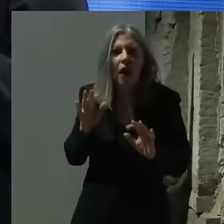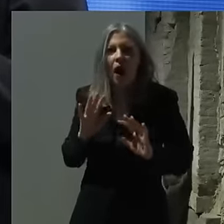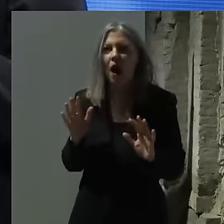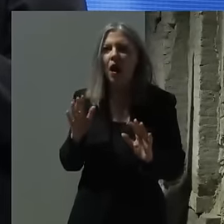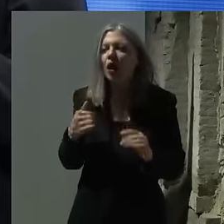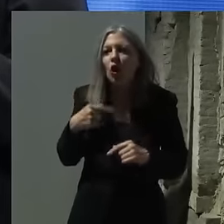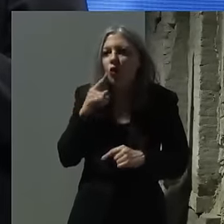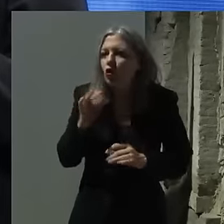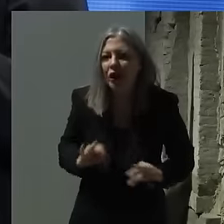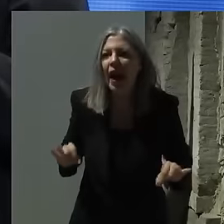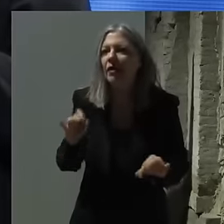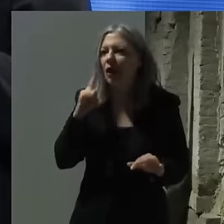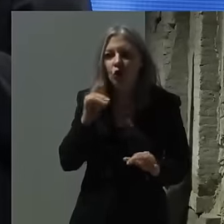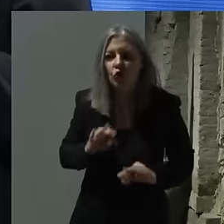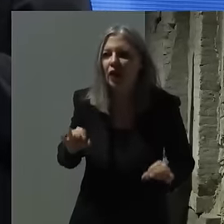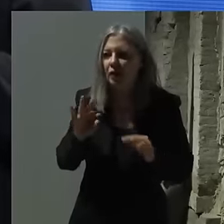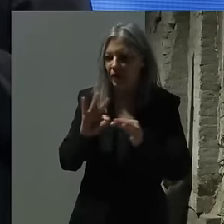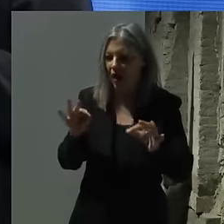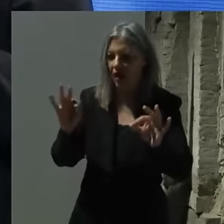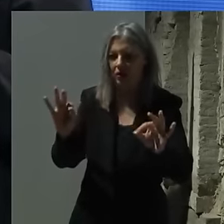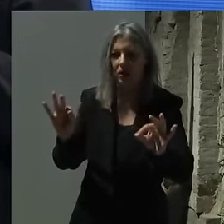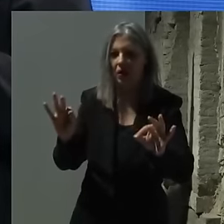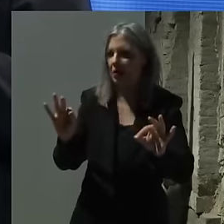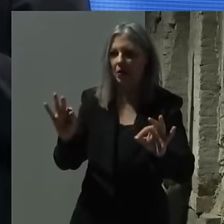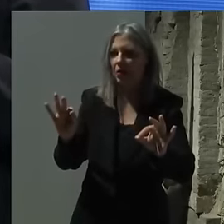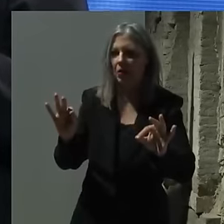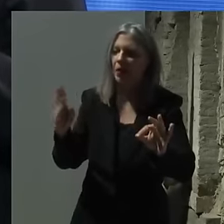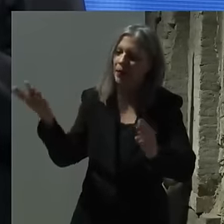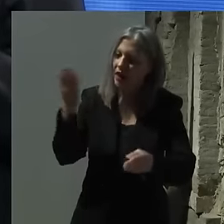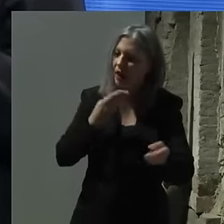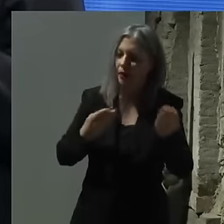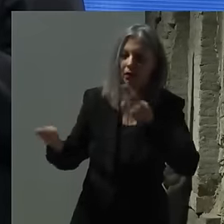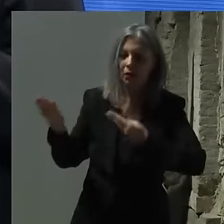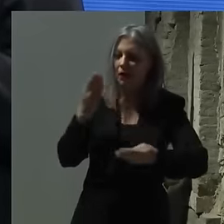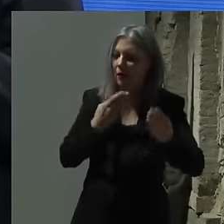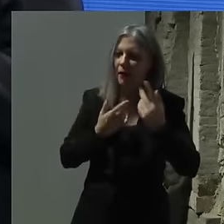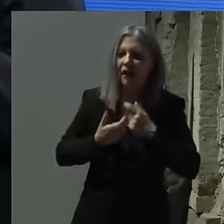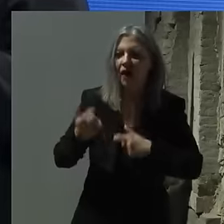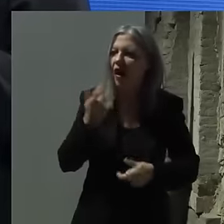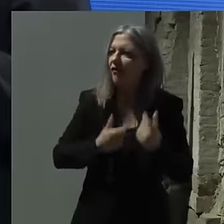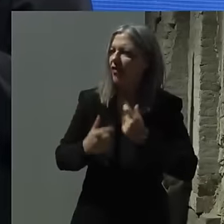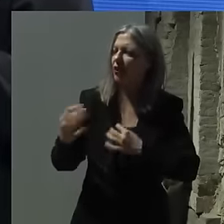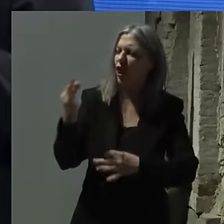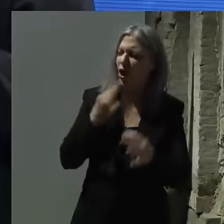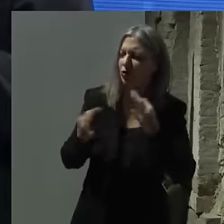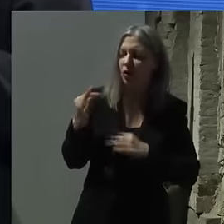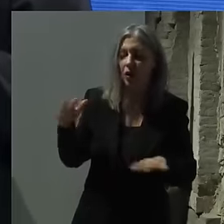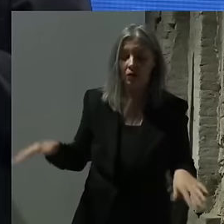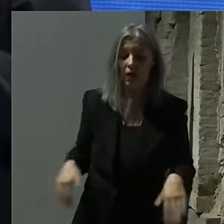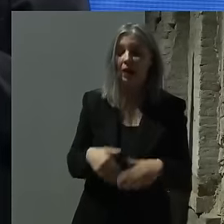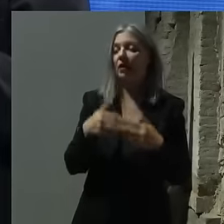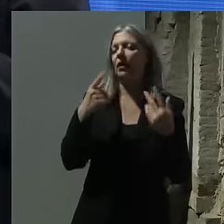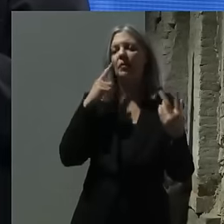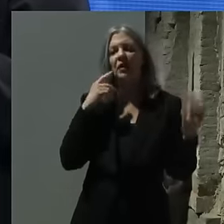so nulla non doveva nemmeno essere detta, e picchiavano. La mattina mi sento male, naturalmente, dopo una